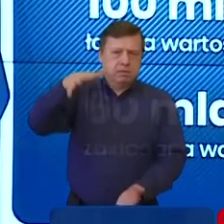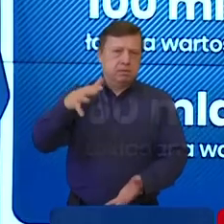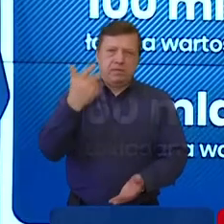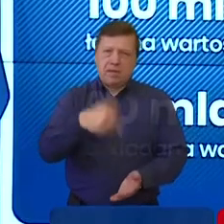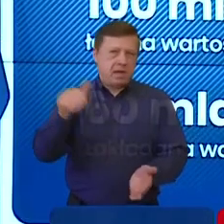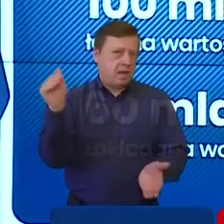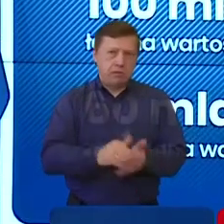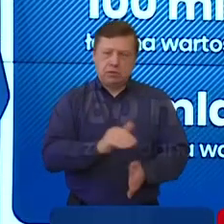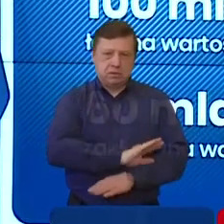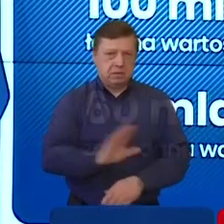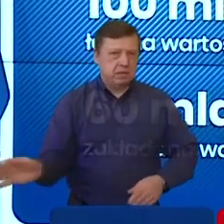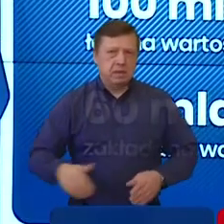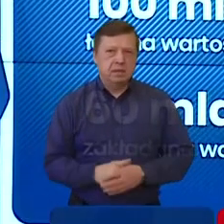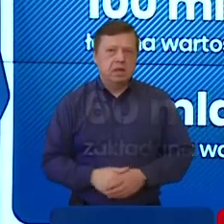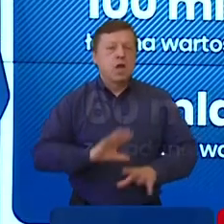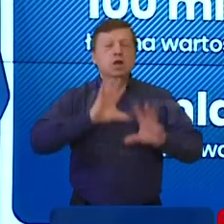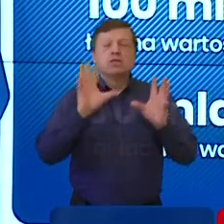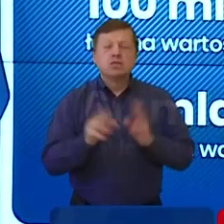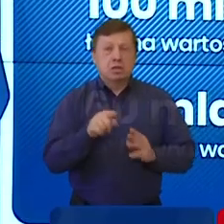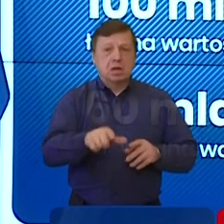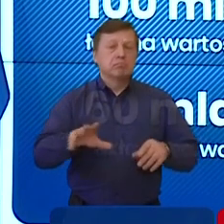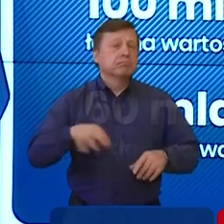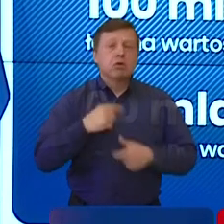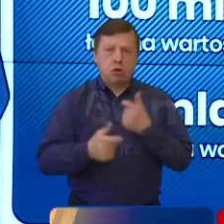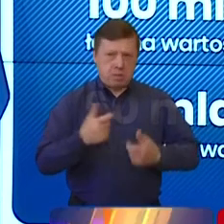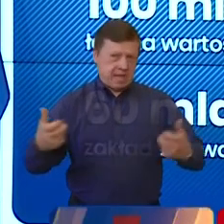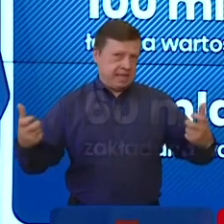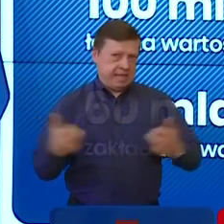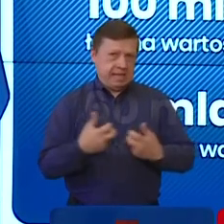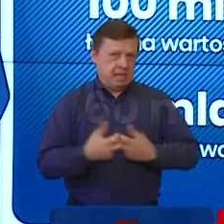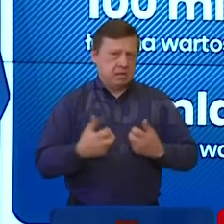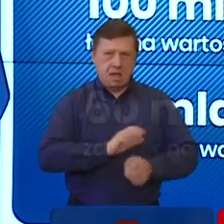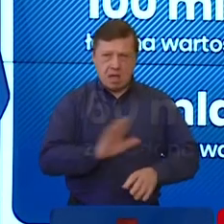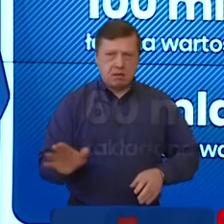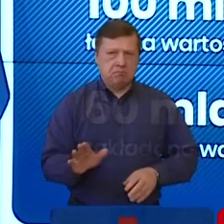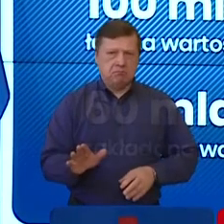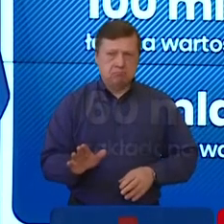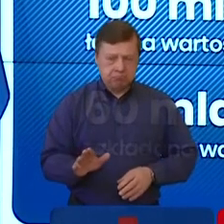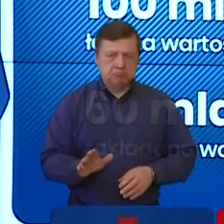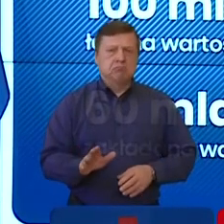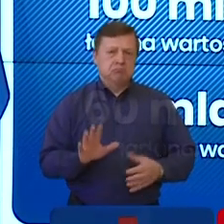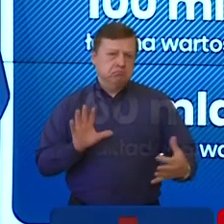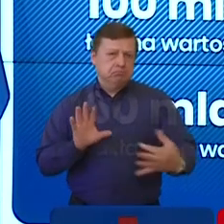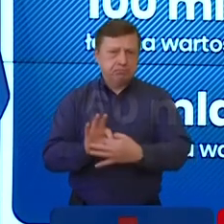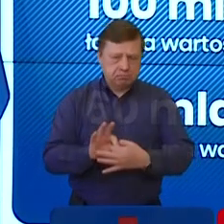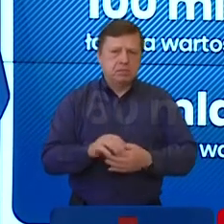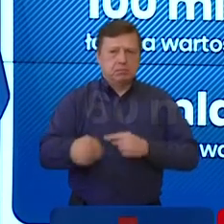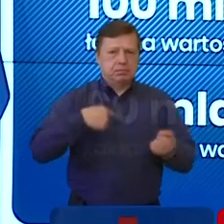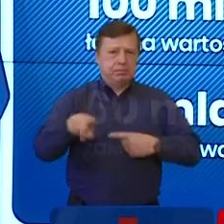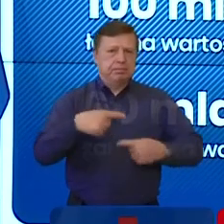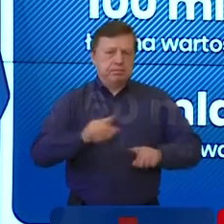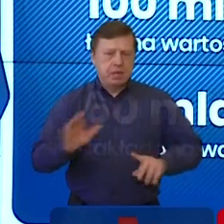pory. Wszystko będzie się działo online, w kanałach bankowości elektronicznej. Zrobimy też tak, żeby ten stan